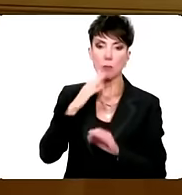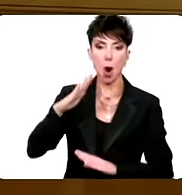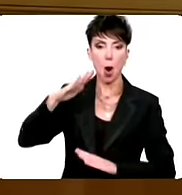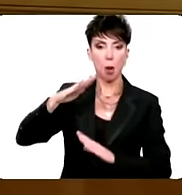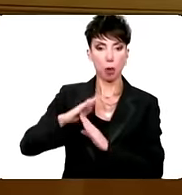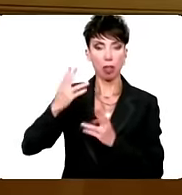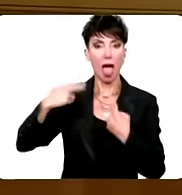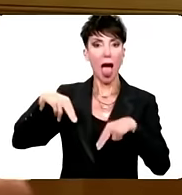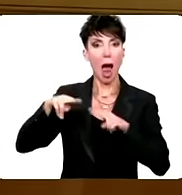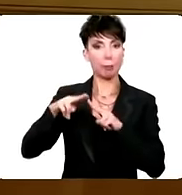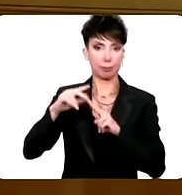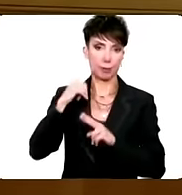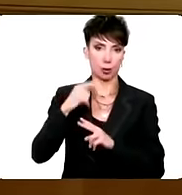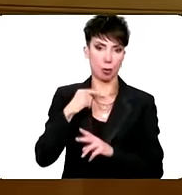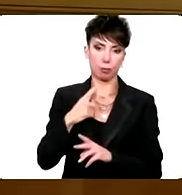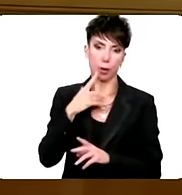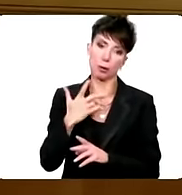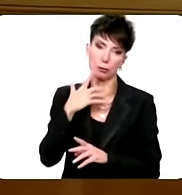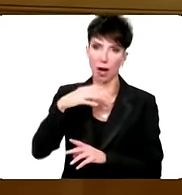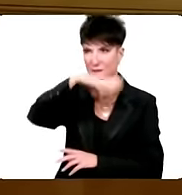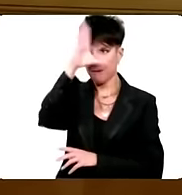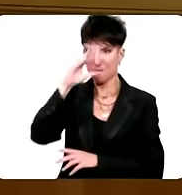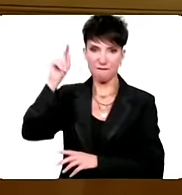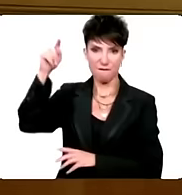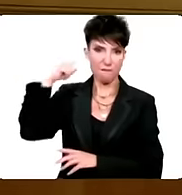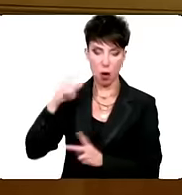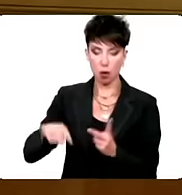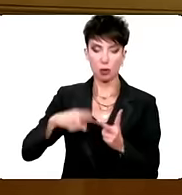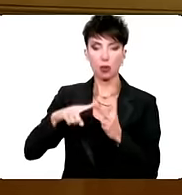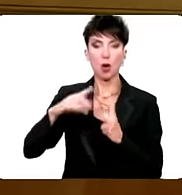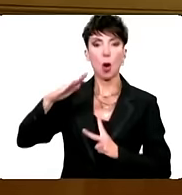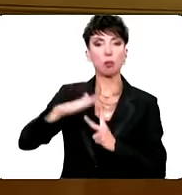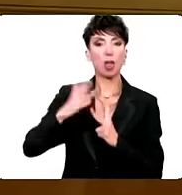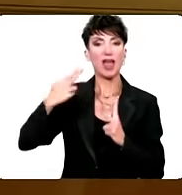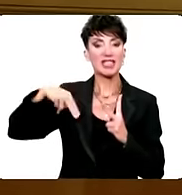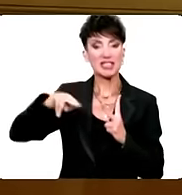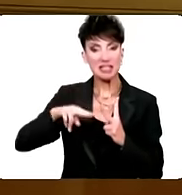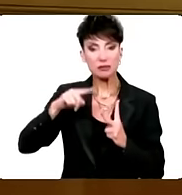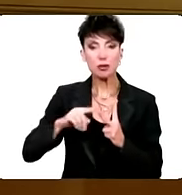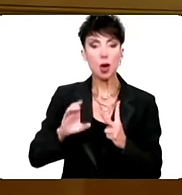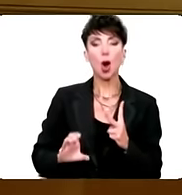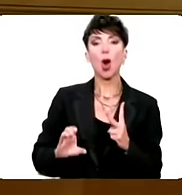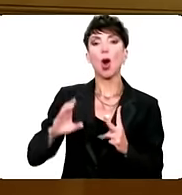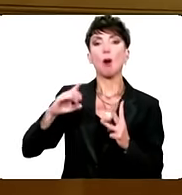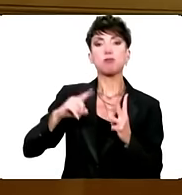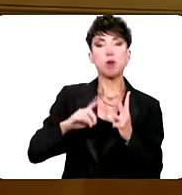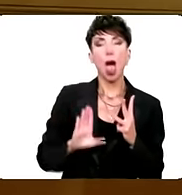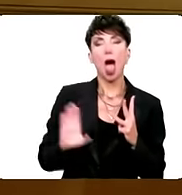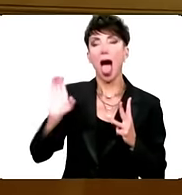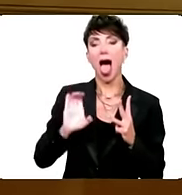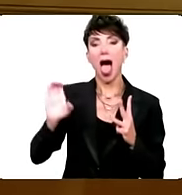κλειδώσει. Θα είναι η κυρία Βαν ντερ Λάιεν, πρόεδρος του Συμβουλίου, πρόεδρος του Ευρωκοινοβουλίου, υπουργός εξωτερικών,